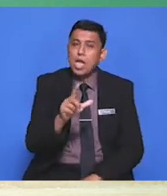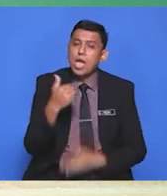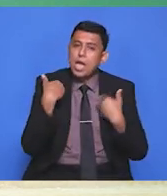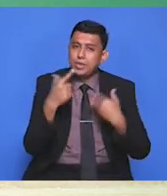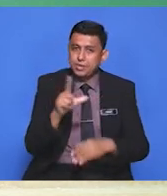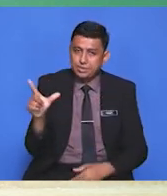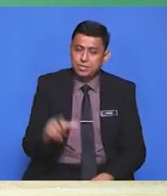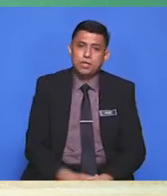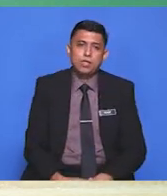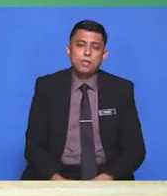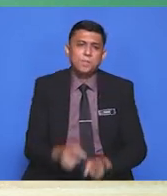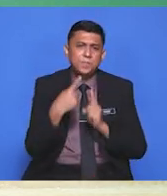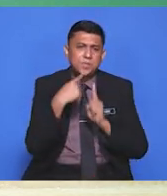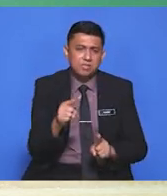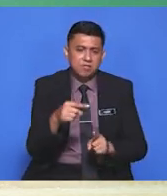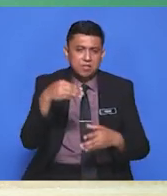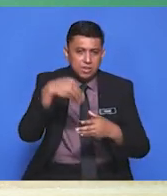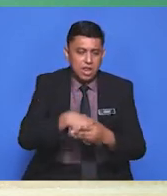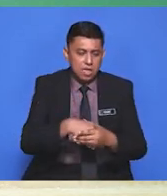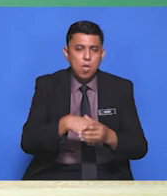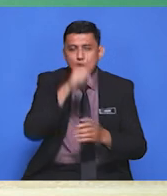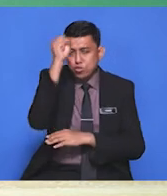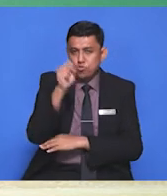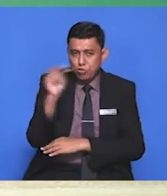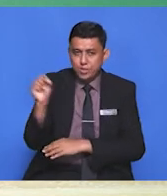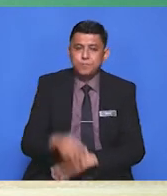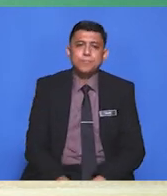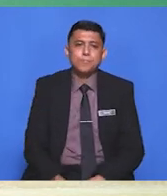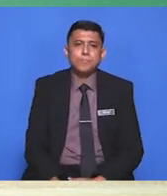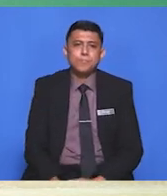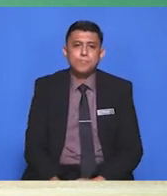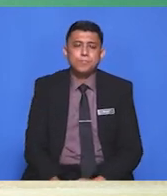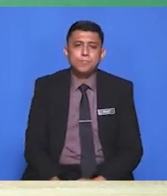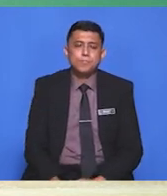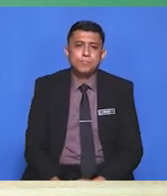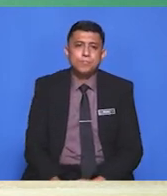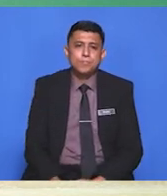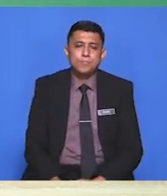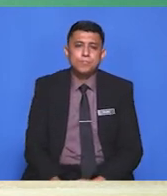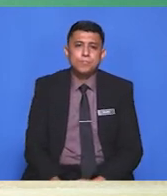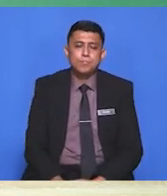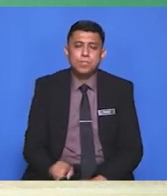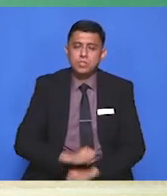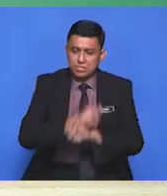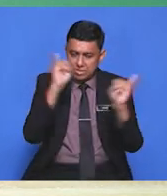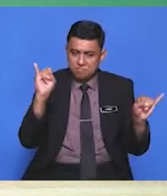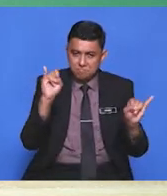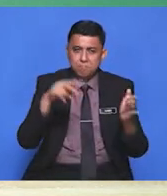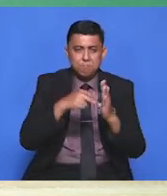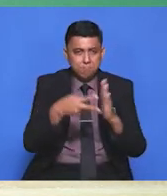kata perintah di dalam soalan. Jelaskan maknanya apa? Jelaskan